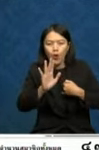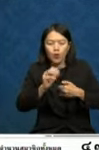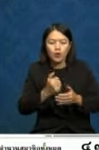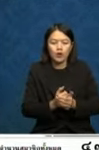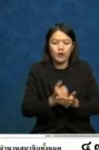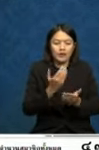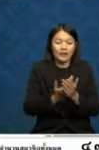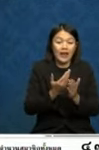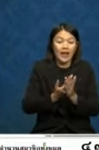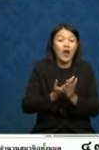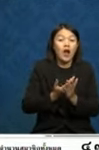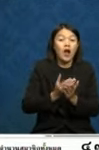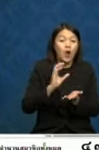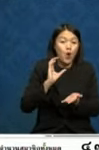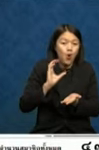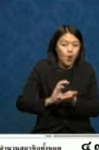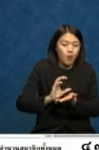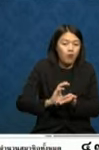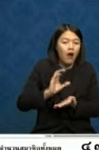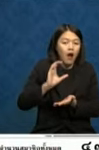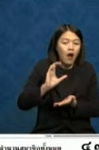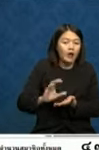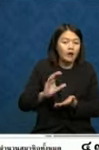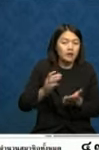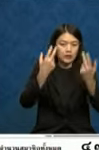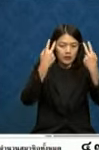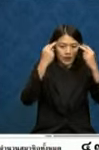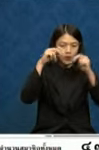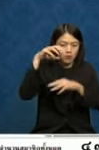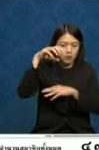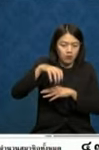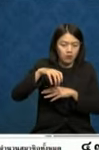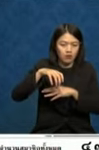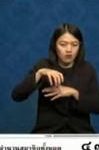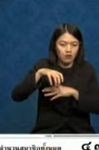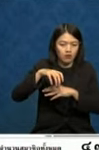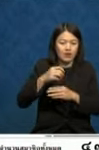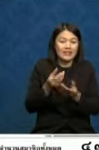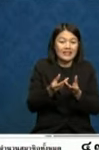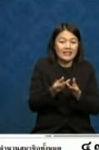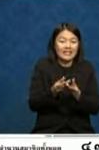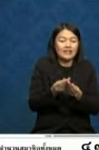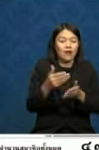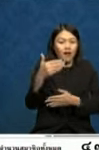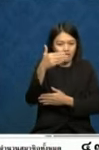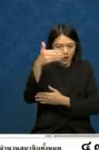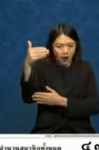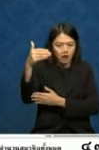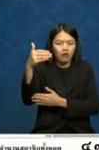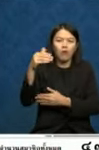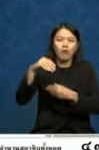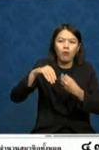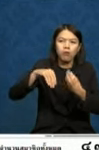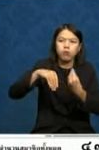าณของนะครับสำนักนายกรัฐมนตรีในส่วนของสำนักงานคณะกรรมการที่ดินแห่งชาติยังวนเวียนอยู่การที่ไปทำ